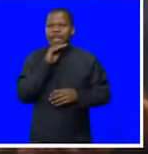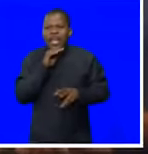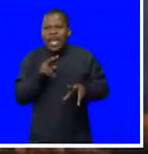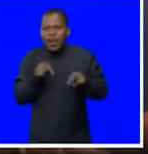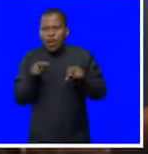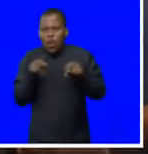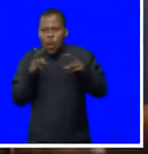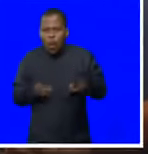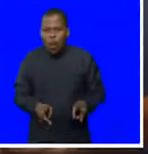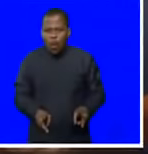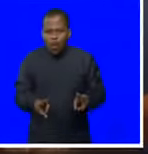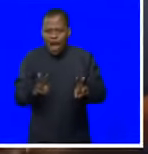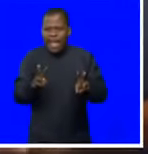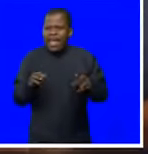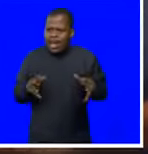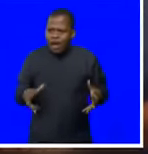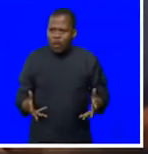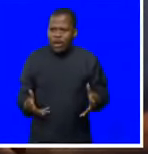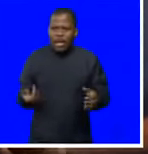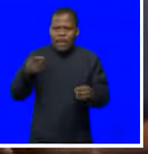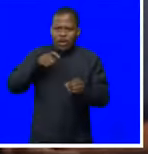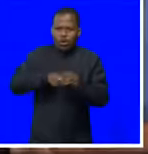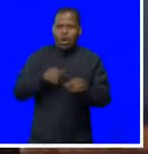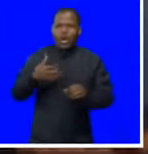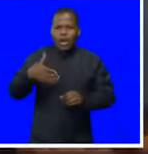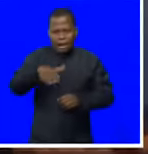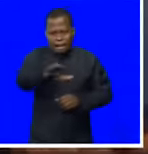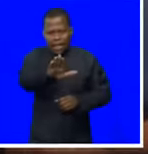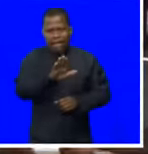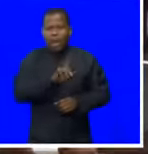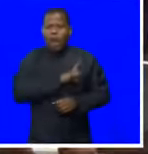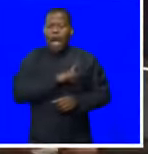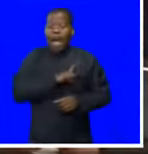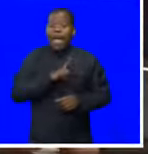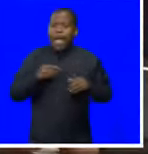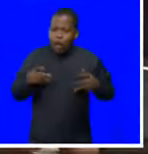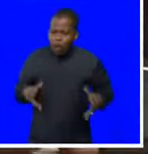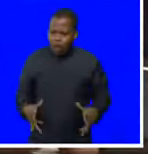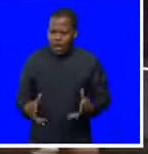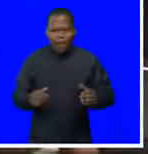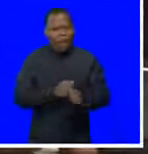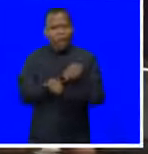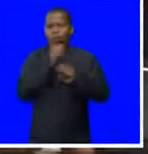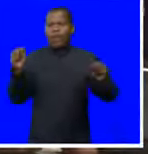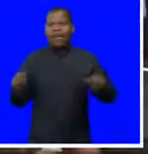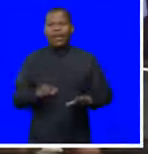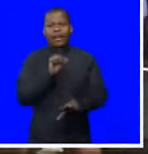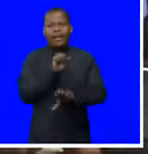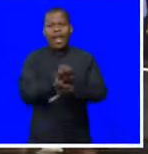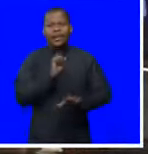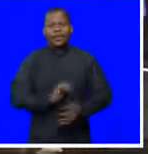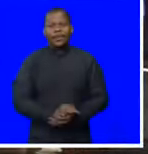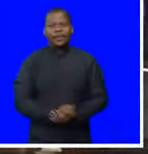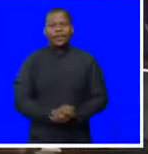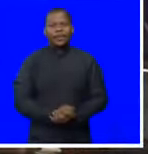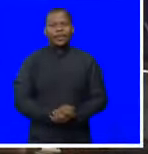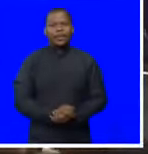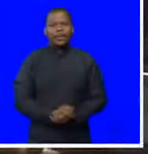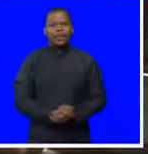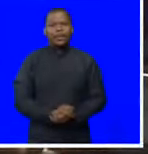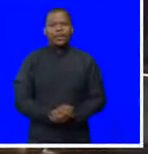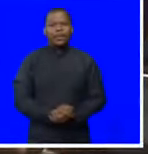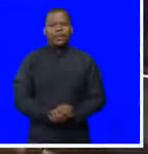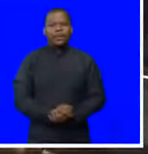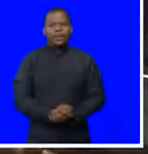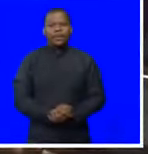kude loguqukucuka kwesimo selitulu kungabalimati kakhulu. Umbigo uhlanganiswe ngithembelihle magutshwa titfombe